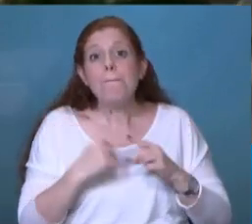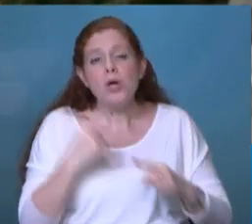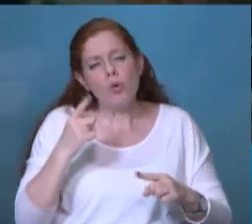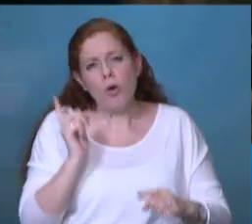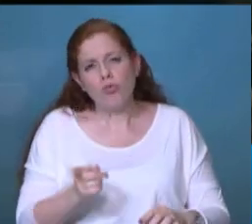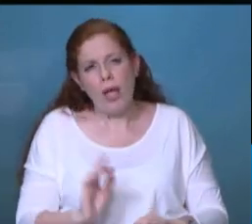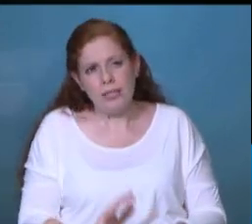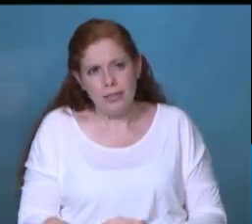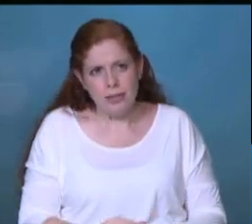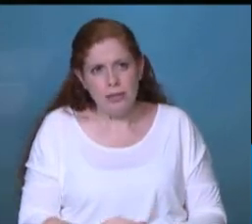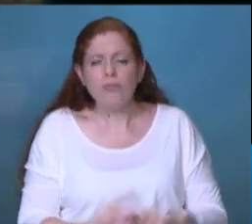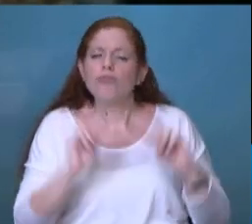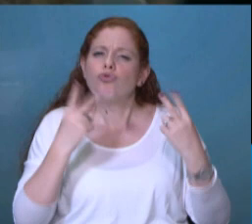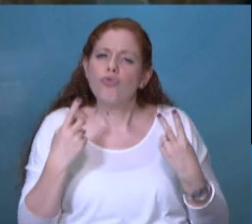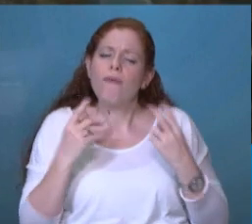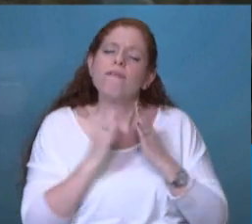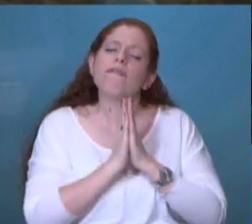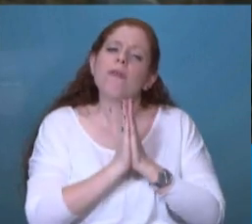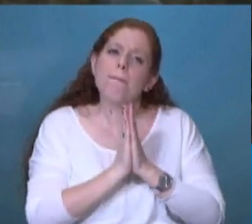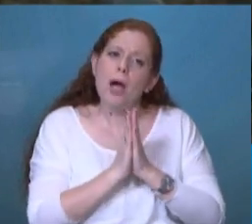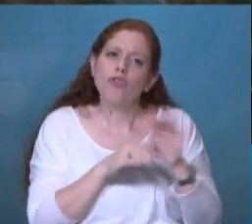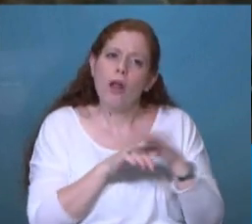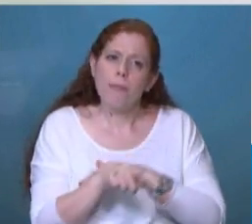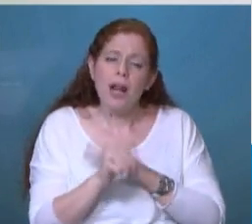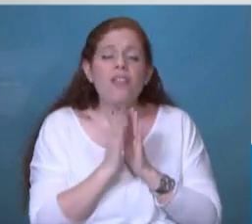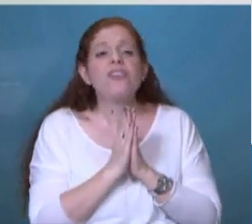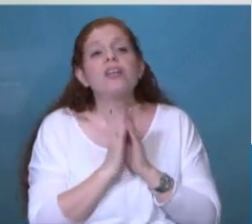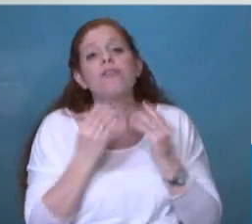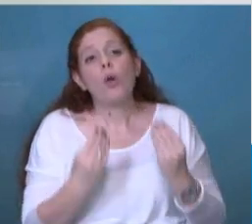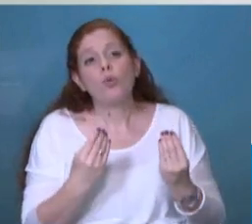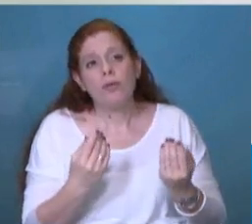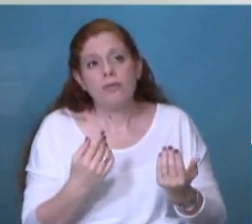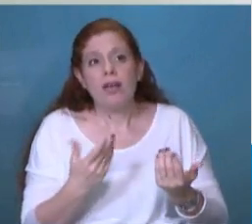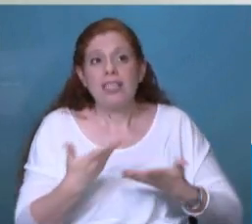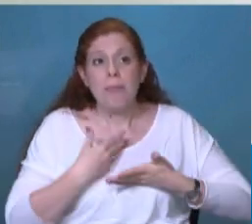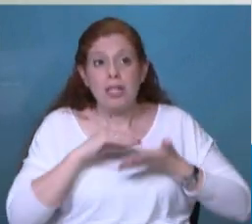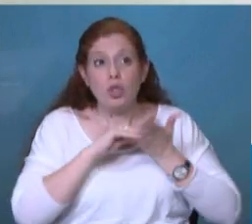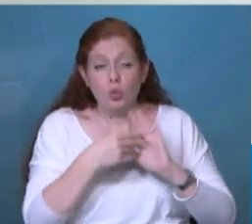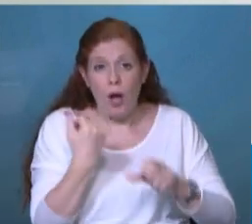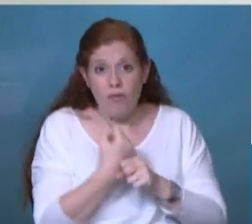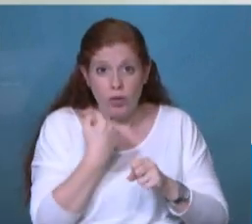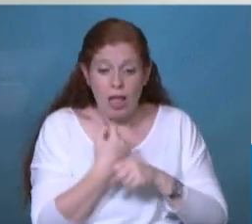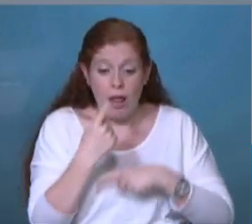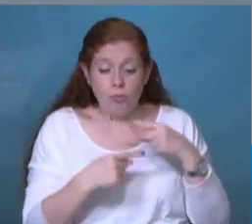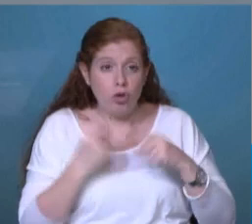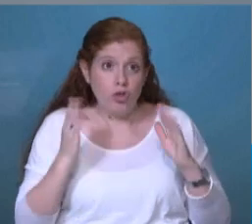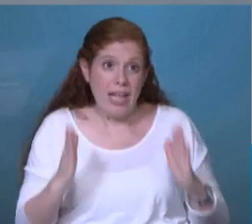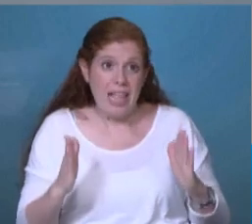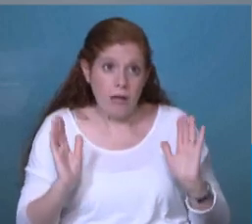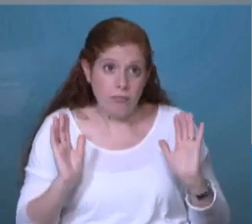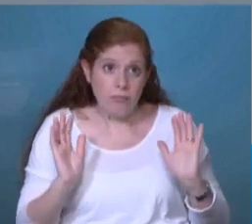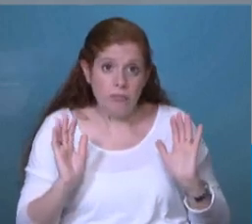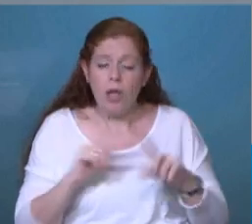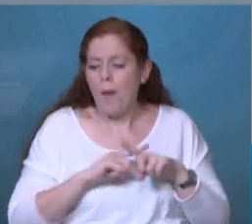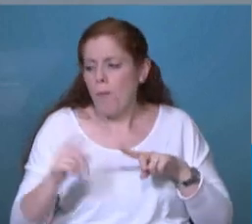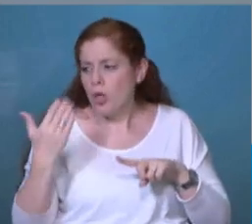צריך. שוב הוא הגיש בקשה למקלט מדיני וקיבל לטוב. For 1 year they are give to me the job permission. בחודש